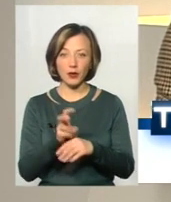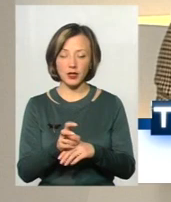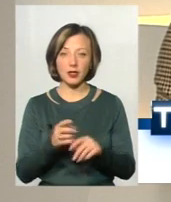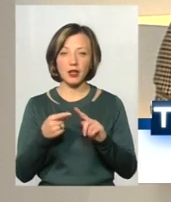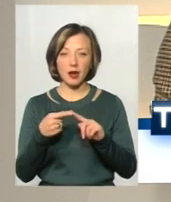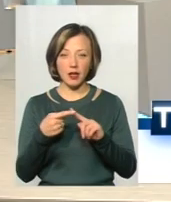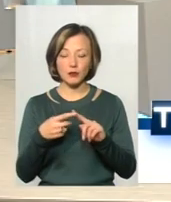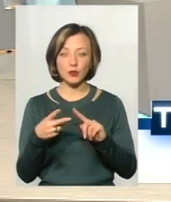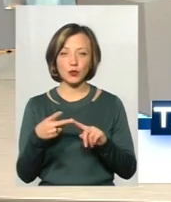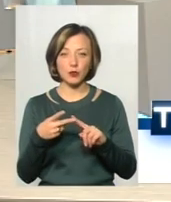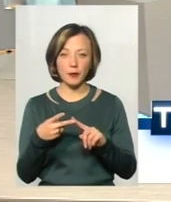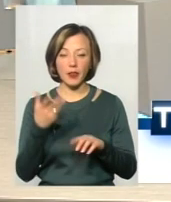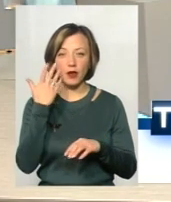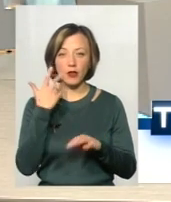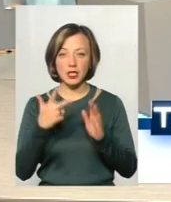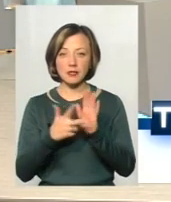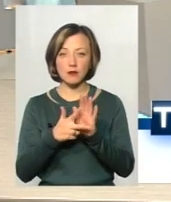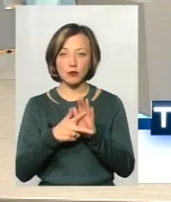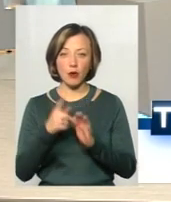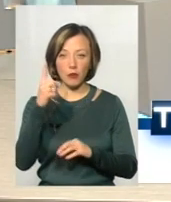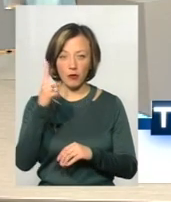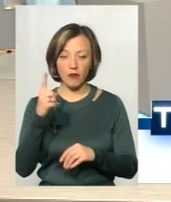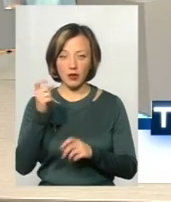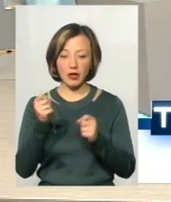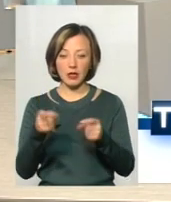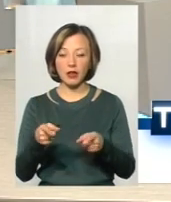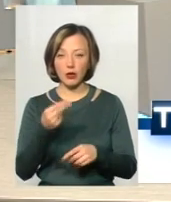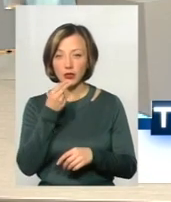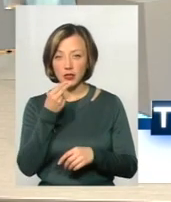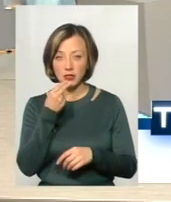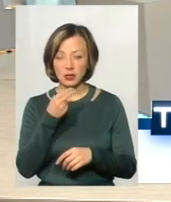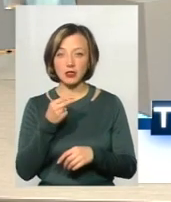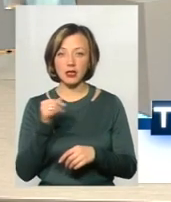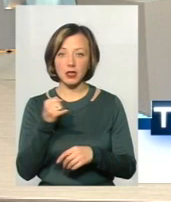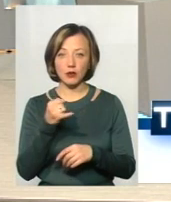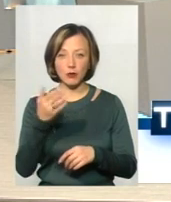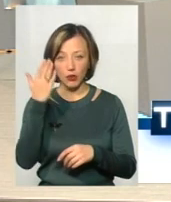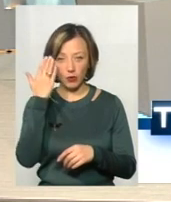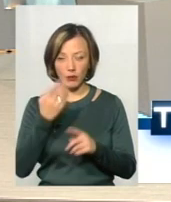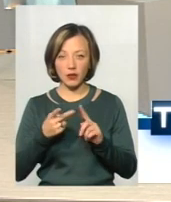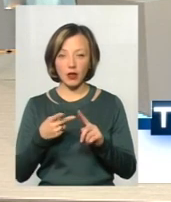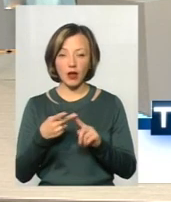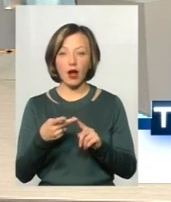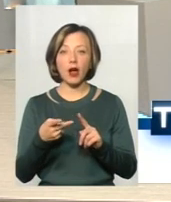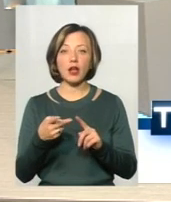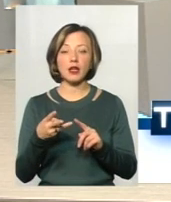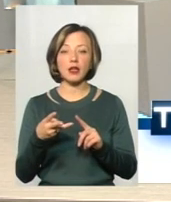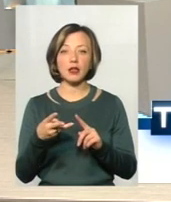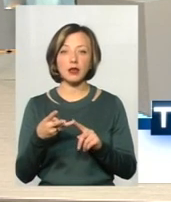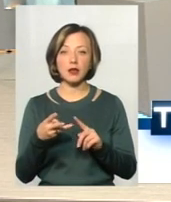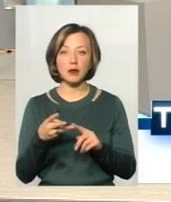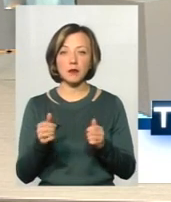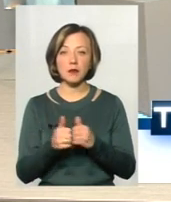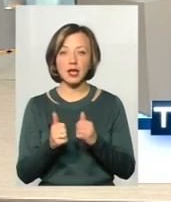Це раз. Коли з восьмого поверха кидають їм їсти, і чуть тобі не на голову, це два. І біля